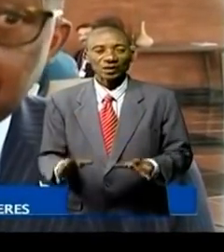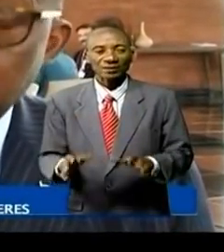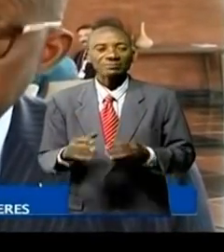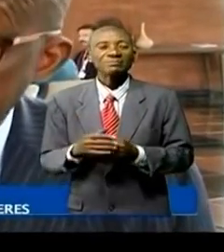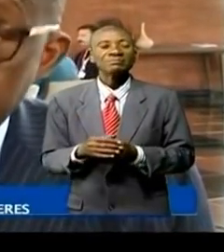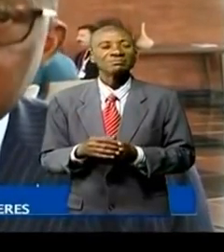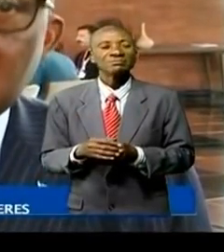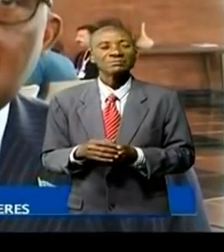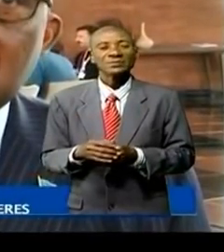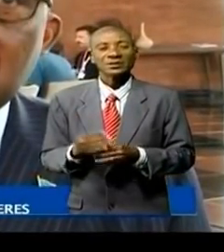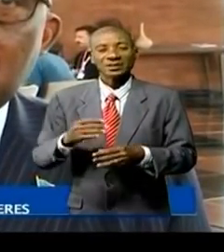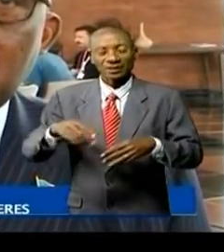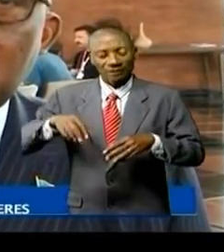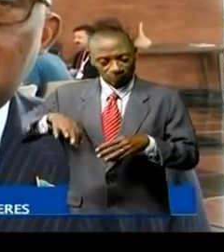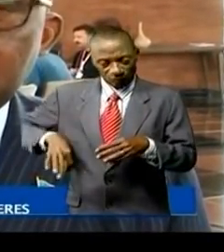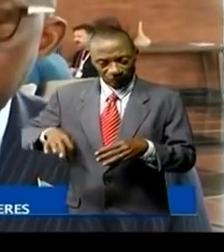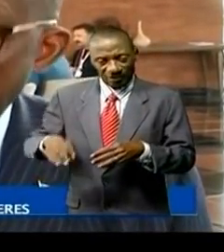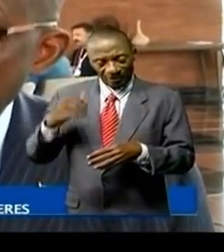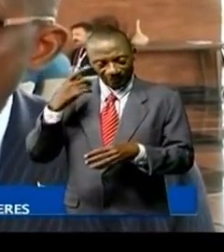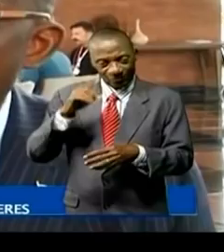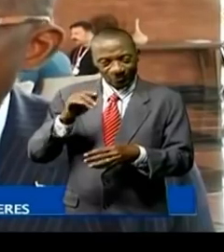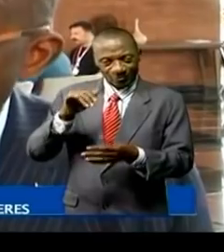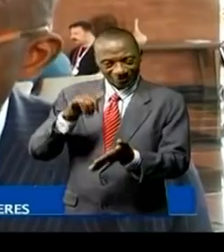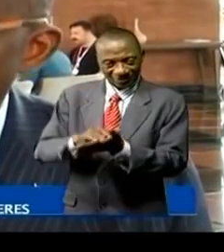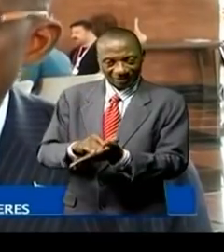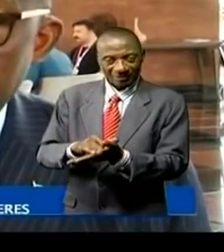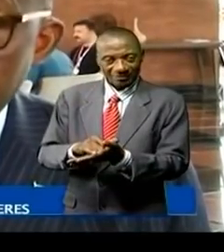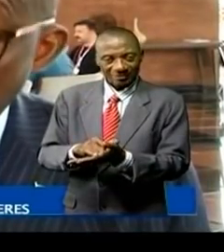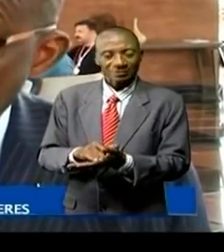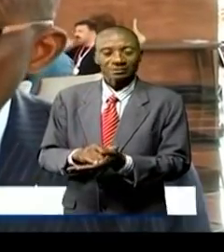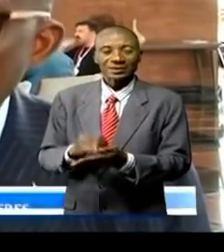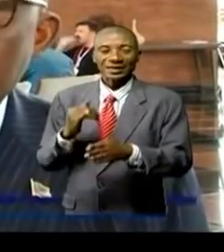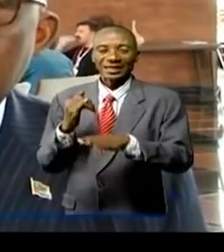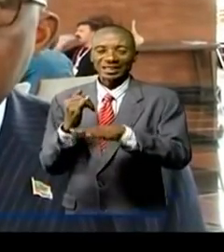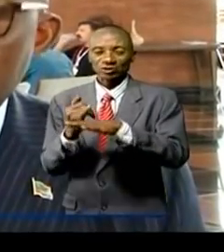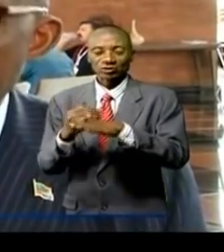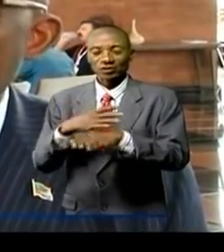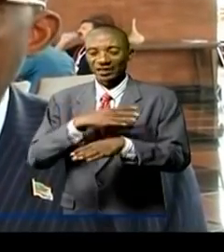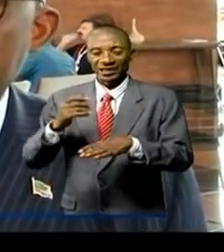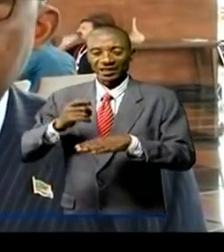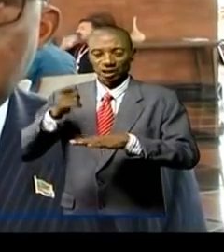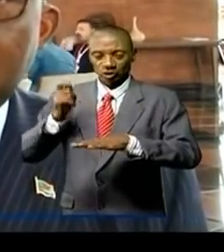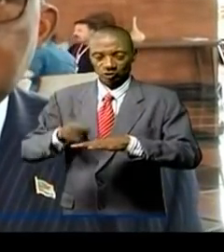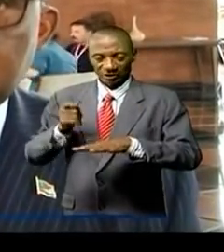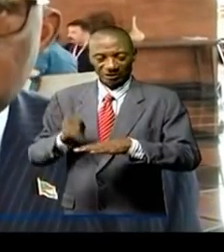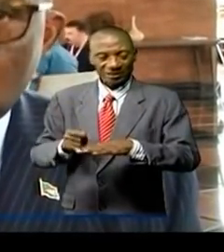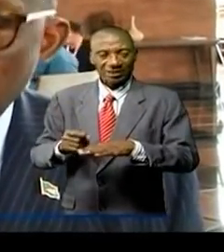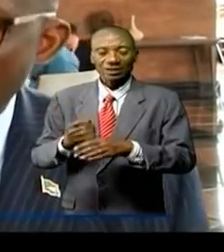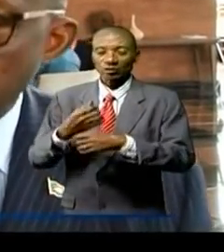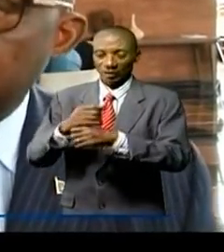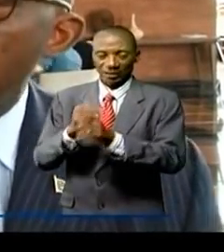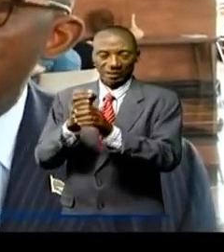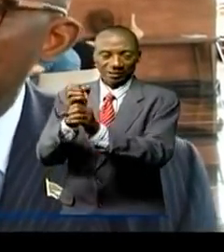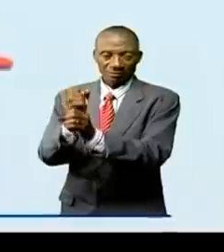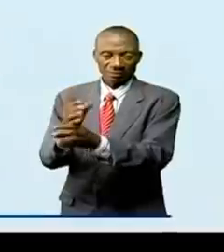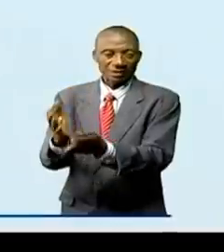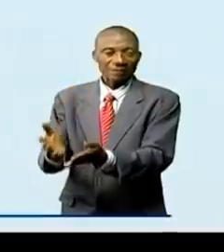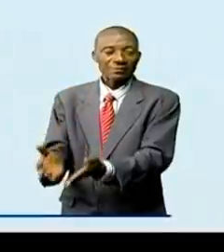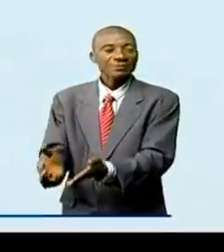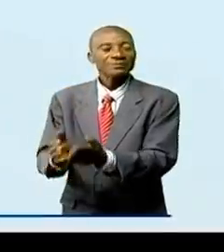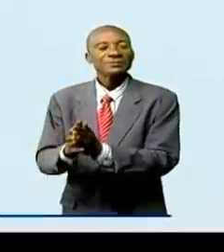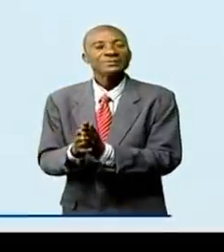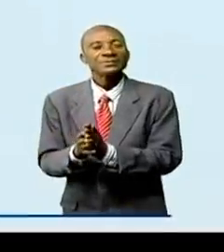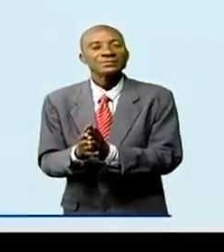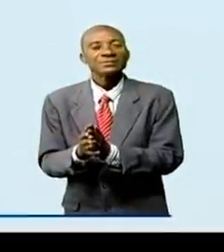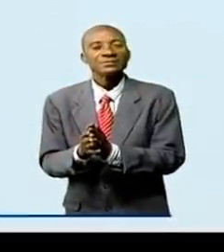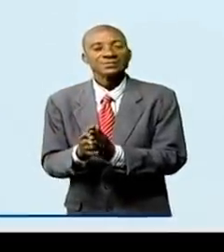cadre politique, de ce cadre institutionnel et juridique qui vient d'être mis en place pour prospérer aussi.